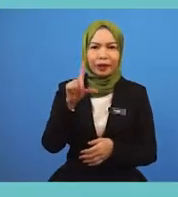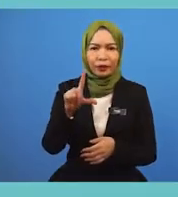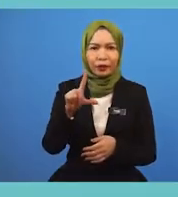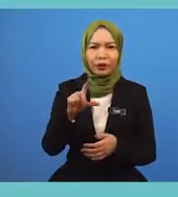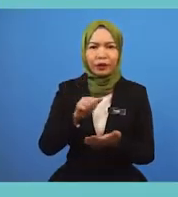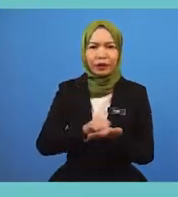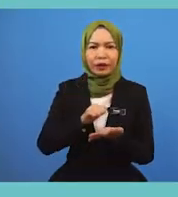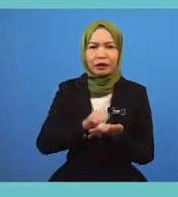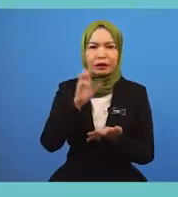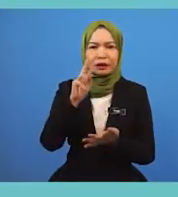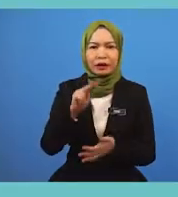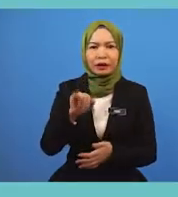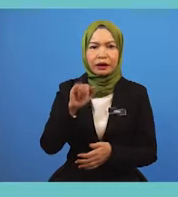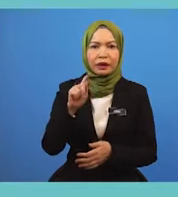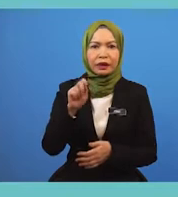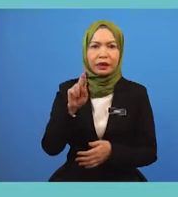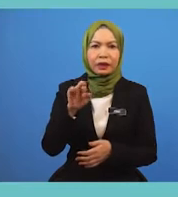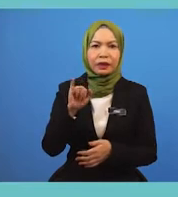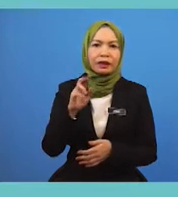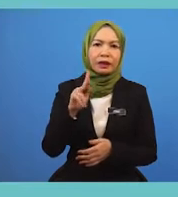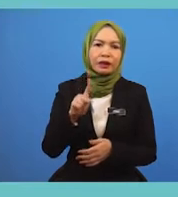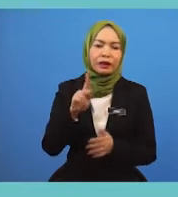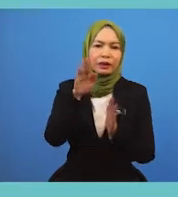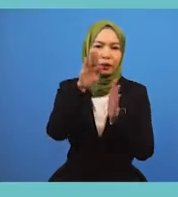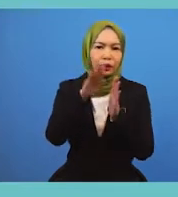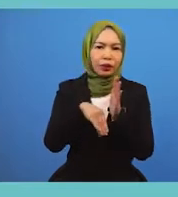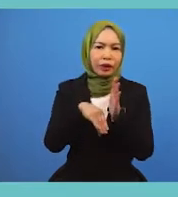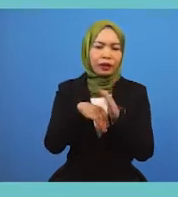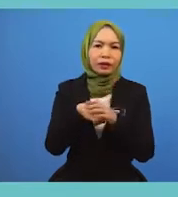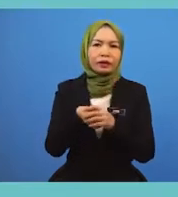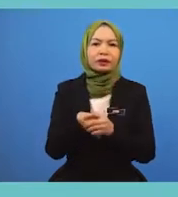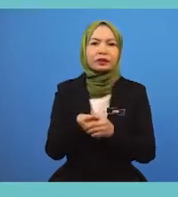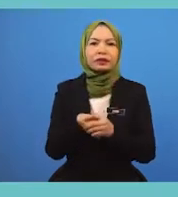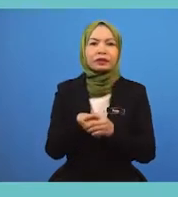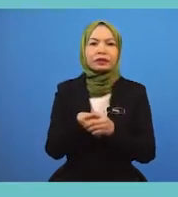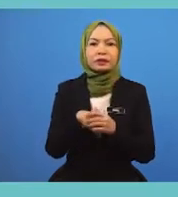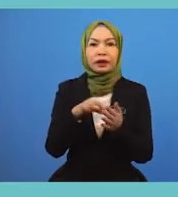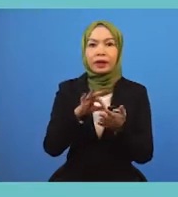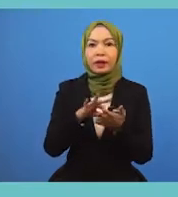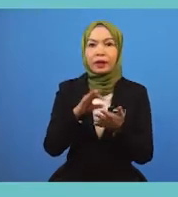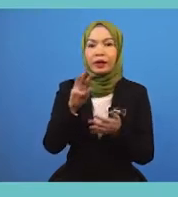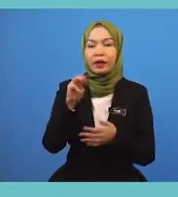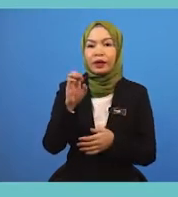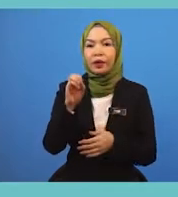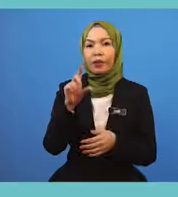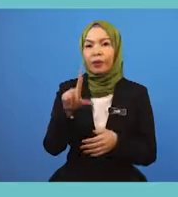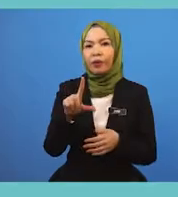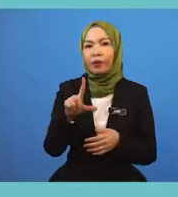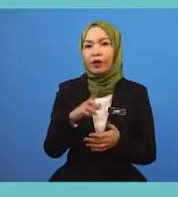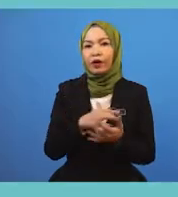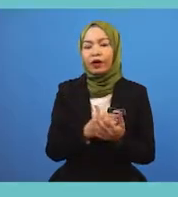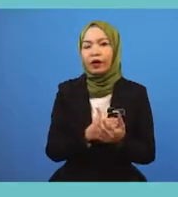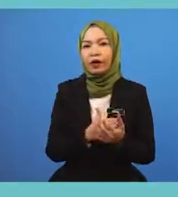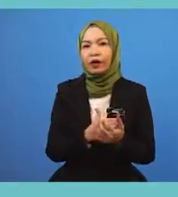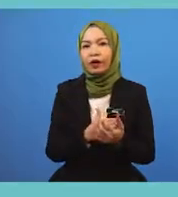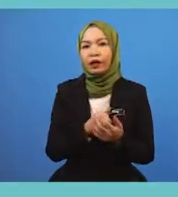nitrik adalah kurang daripada bilangan mol natrium hidroksida. Bilangan mol asid nitrik